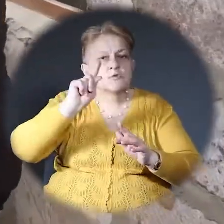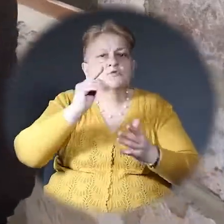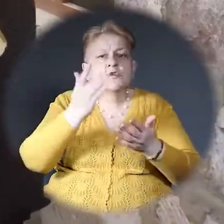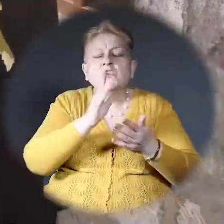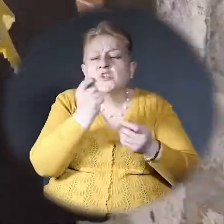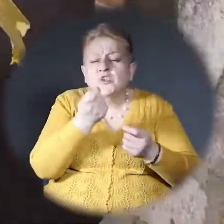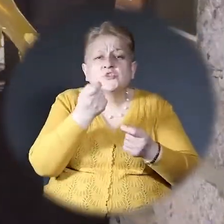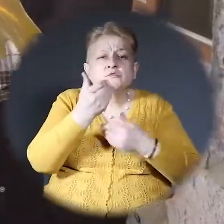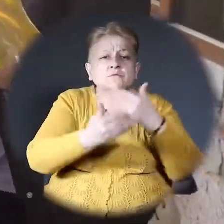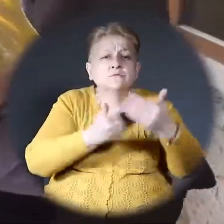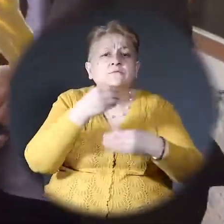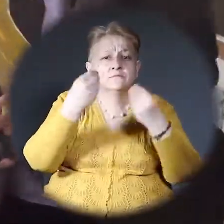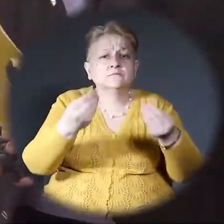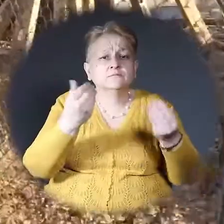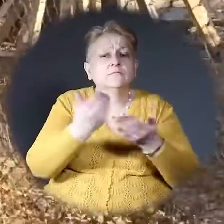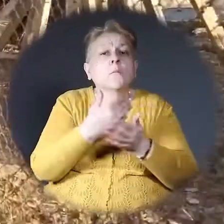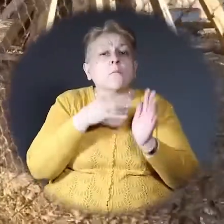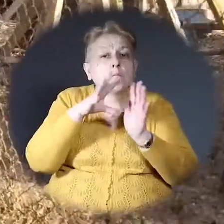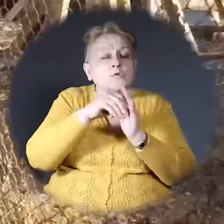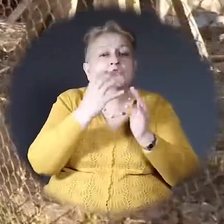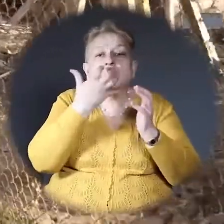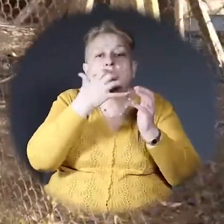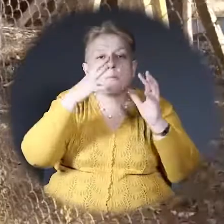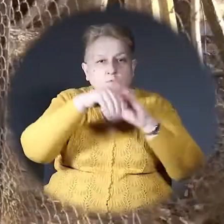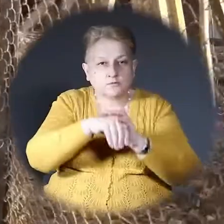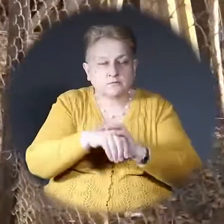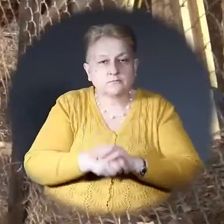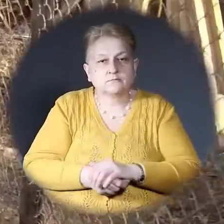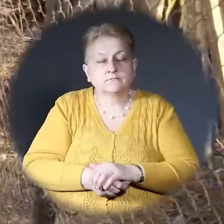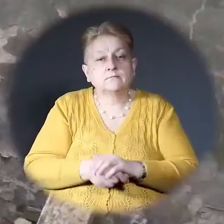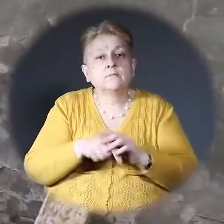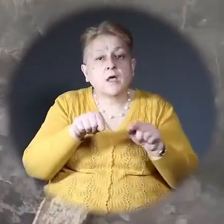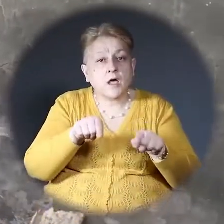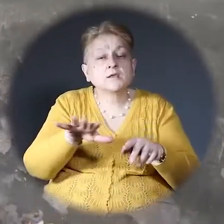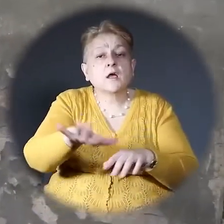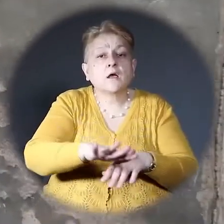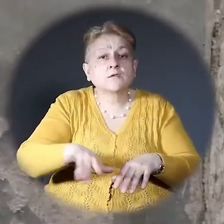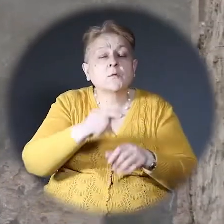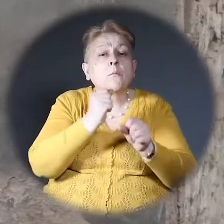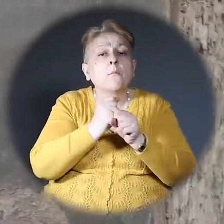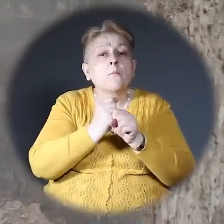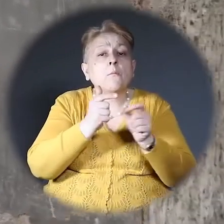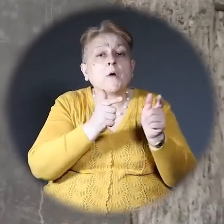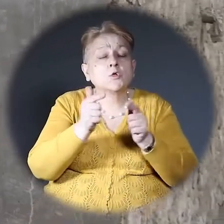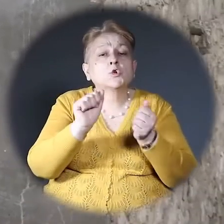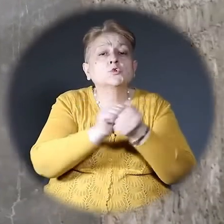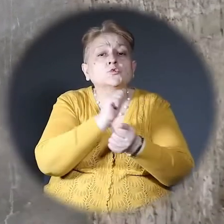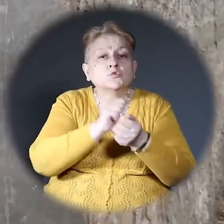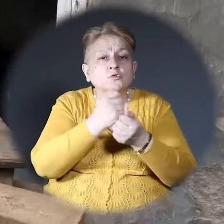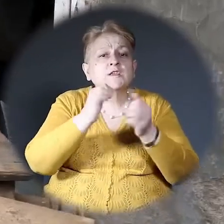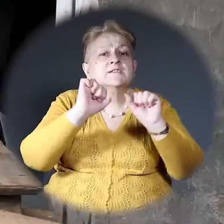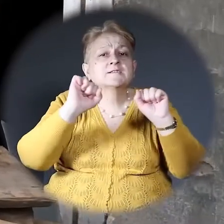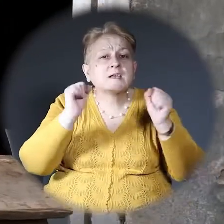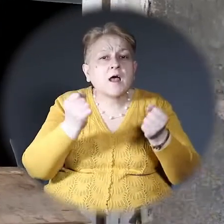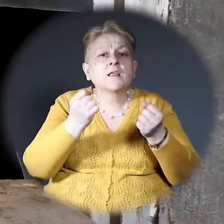մտածած ամեն ինչ քիչ-քիչ իրականացնեմ։ Հիմա մտնում ենք ջերմոց։ Այս հատվածում մենք պատրաստում ենք Չորանոց